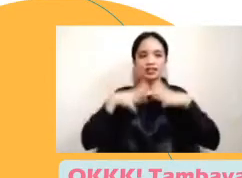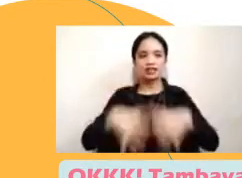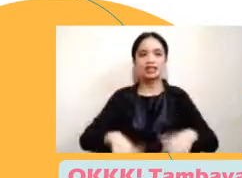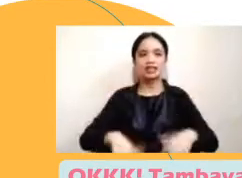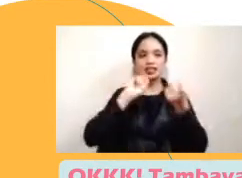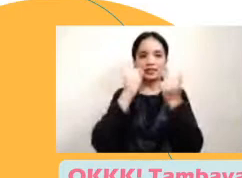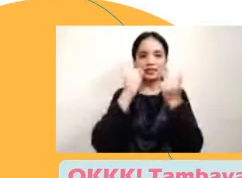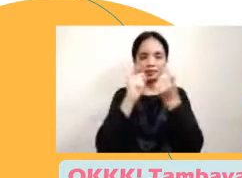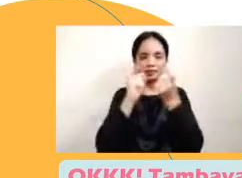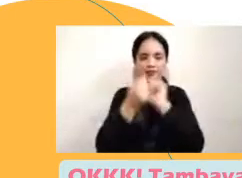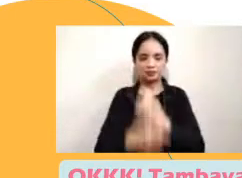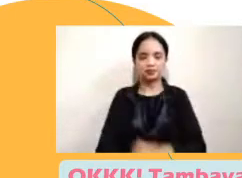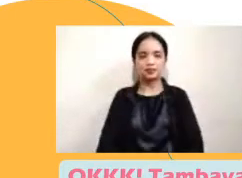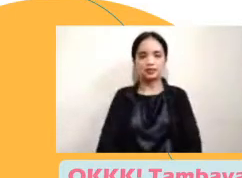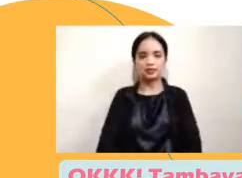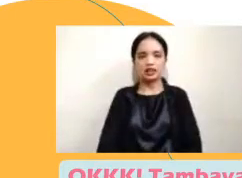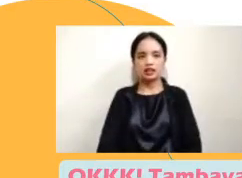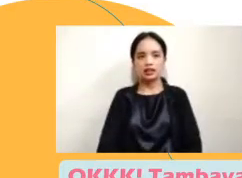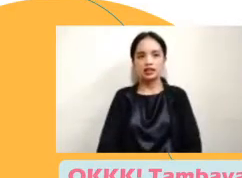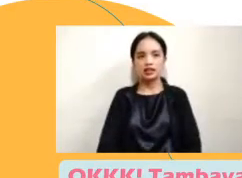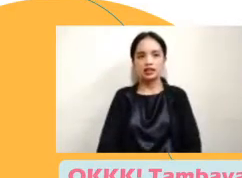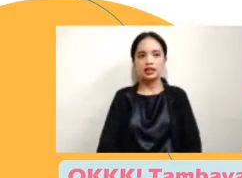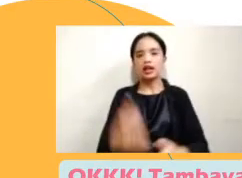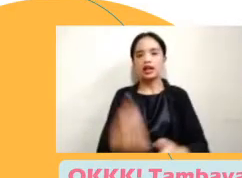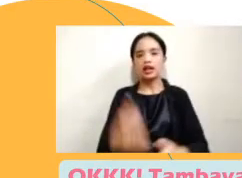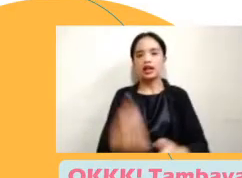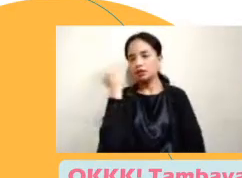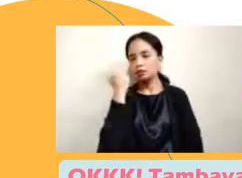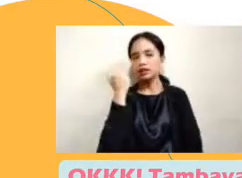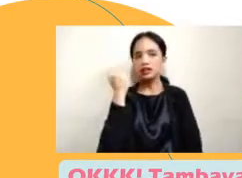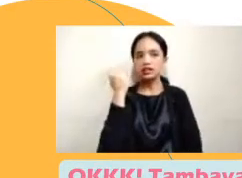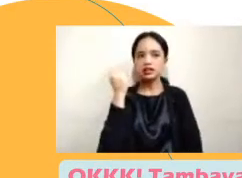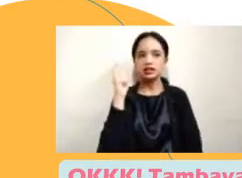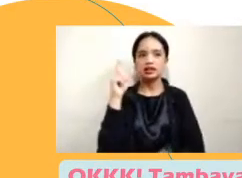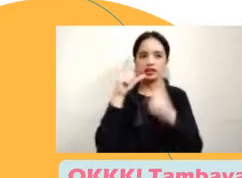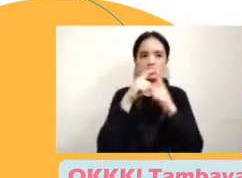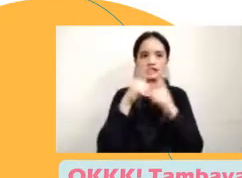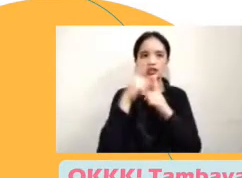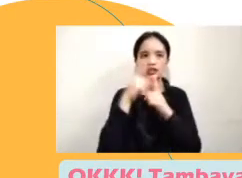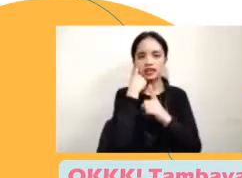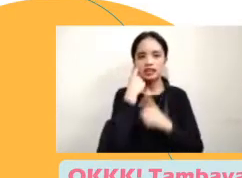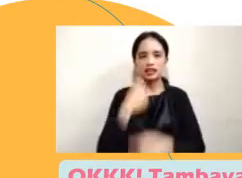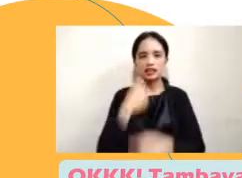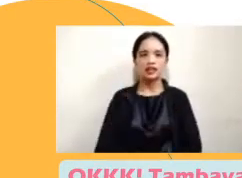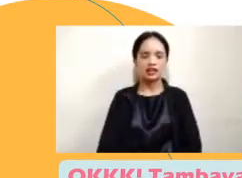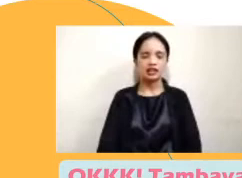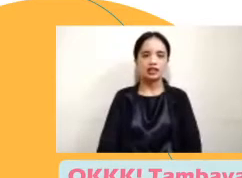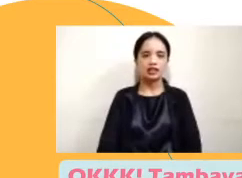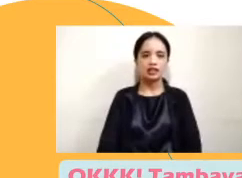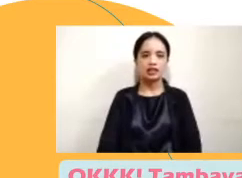okay. So, okay. Maghanap ako dun sa isang mga words kanina na binigay ninyo. Ay, hindi.